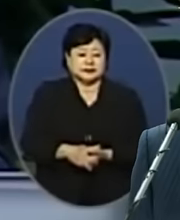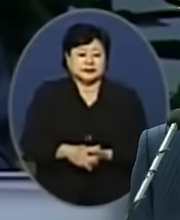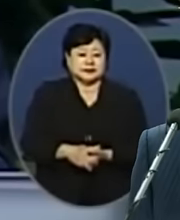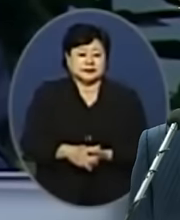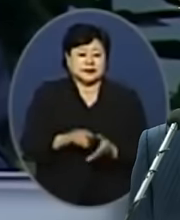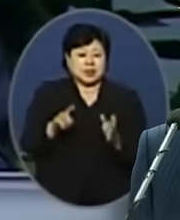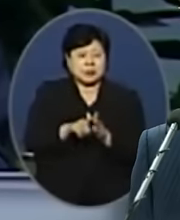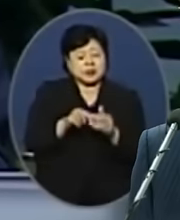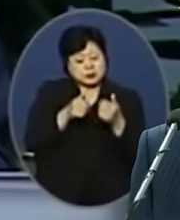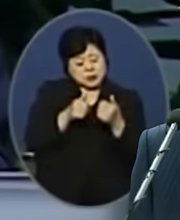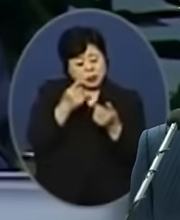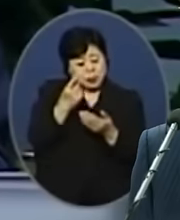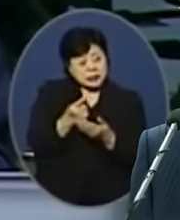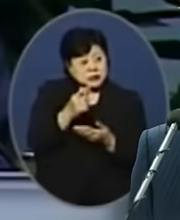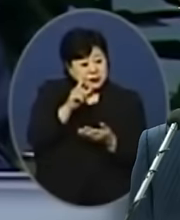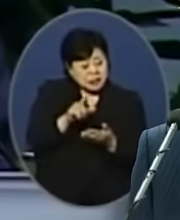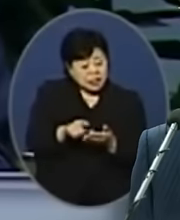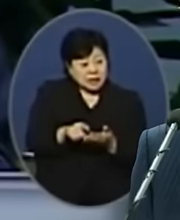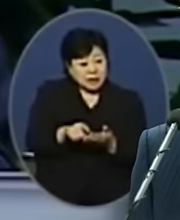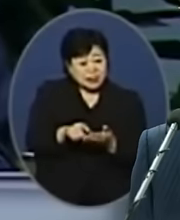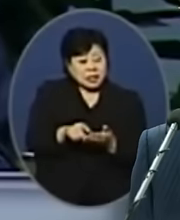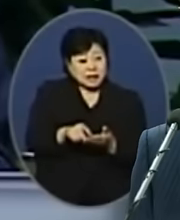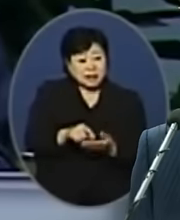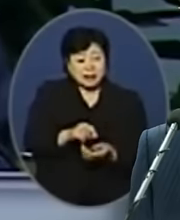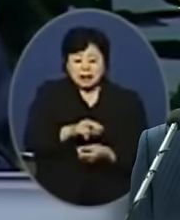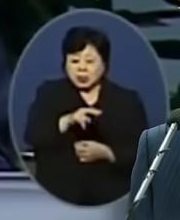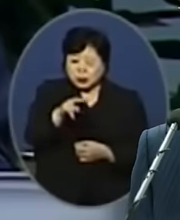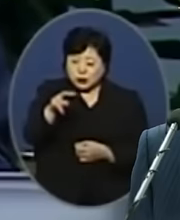저에게 신앙 상담을 왔었을 때 제가